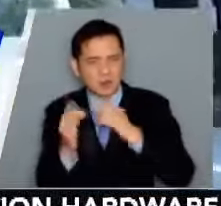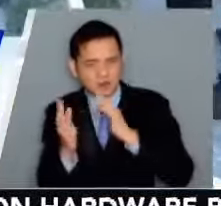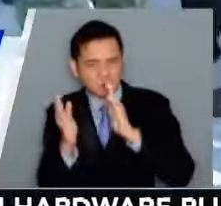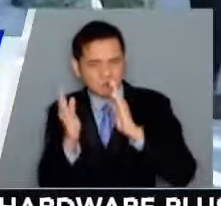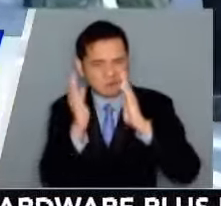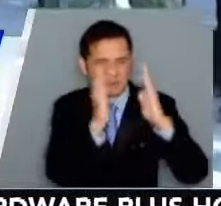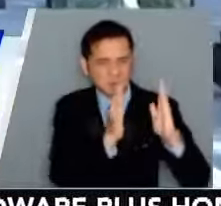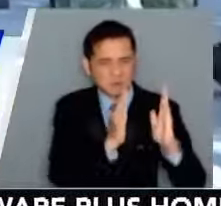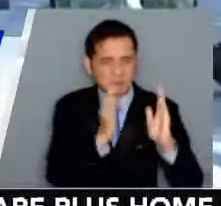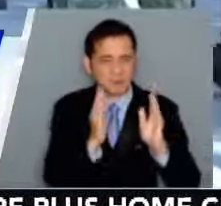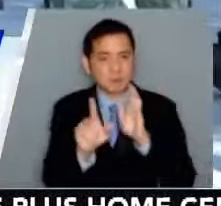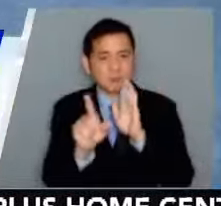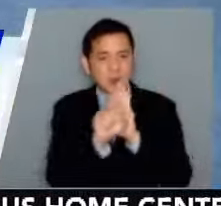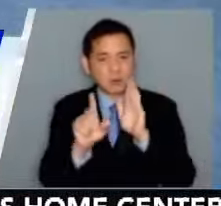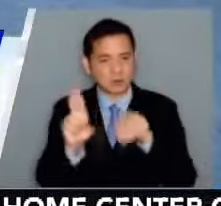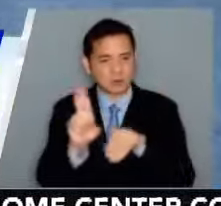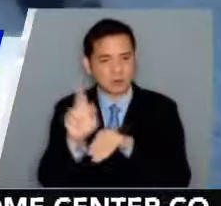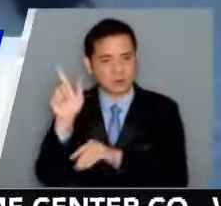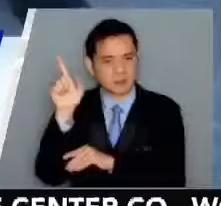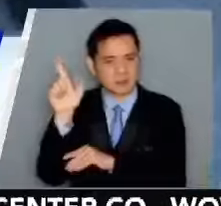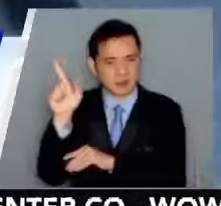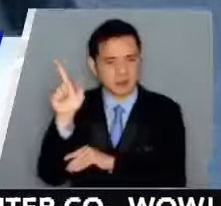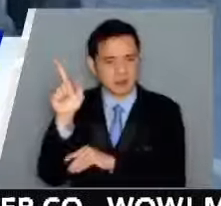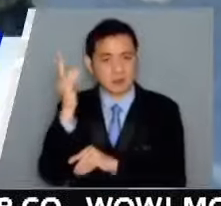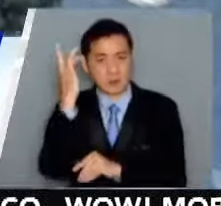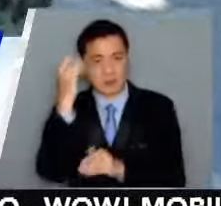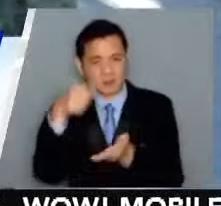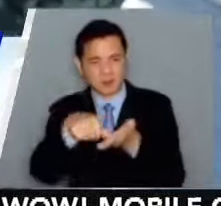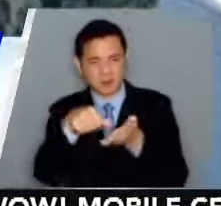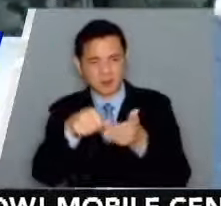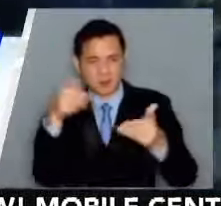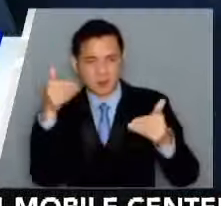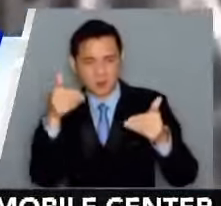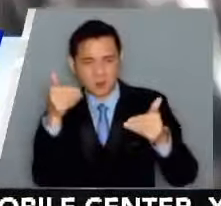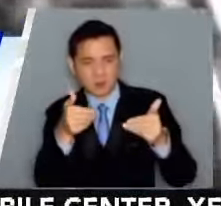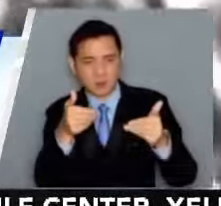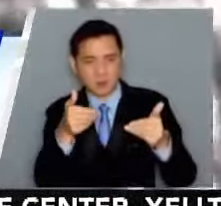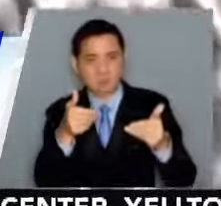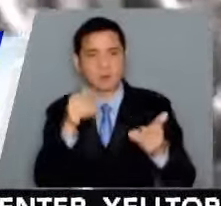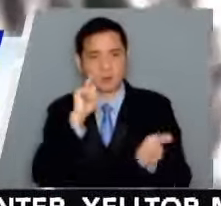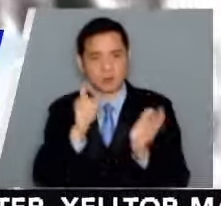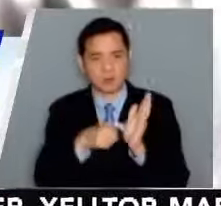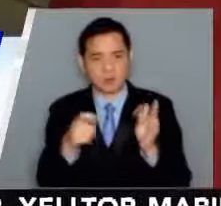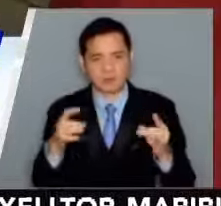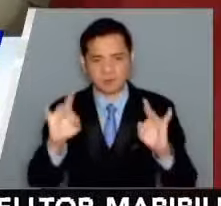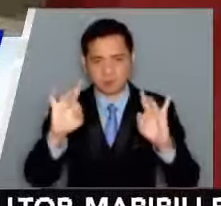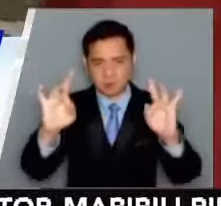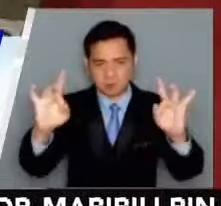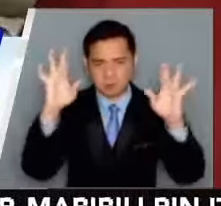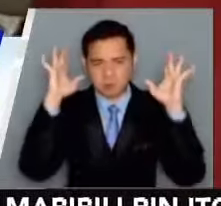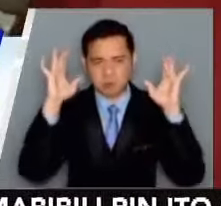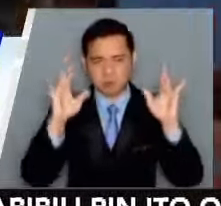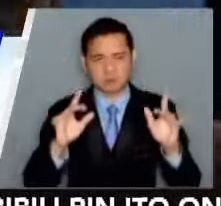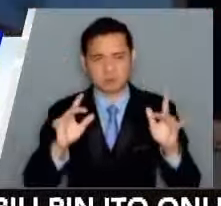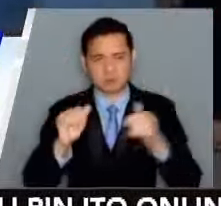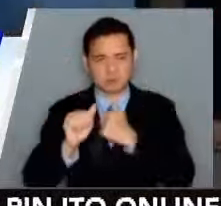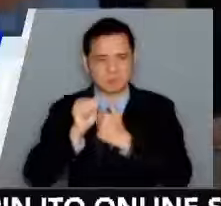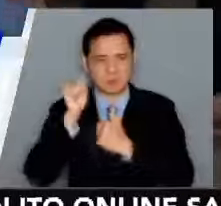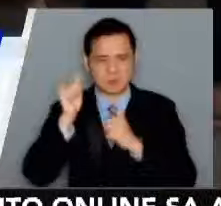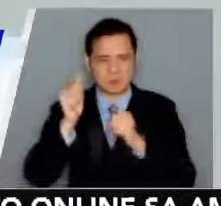nilang solusyon para maiwasan ang mainit na labanan na nauwi sa karahasan sa ilang probinsya. Sa ngayon, nakatakda ang gun ban